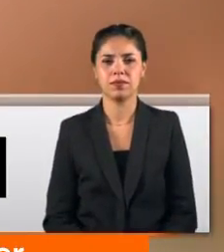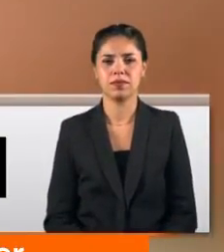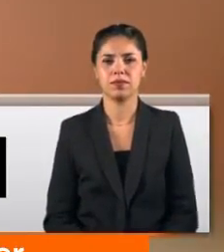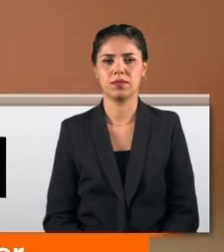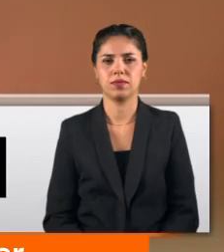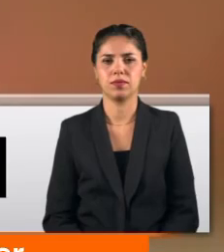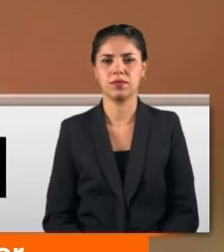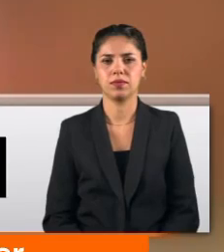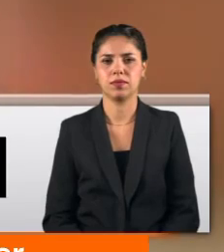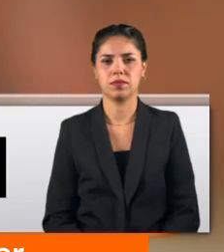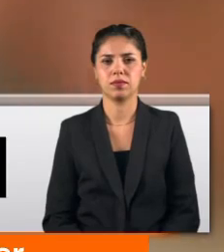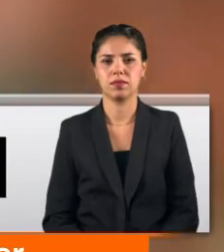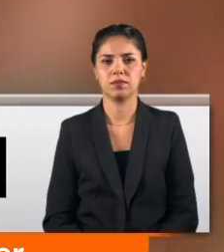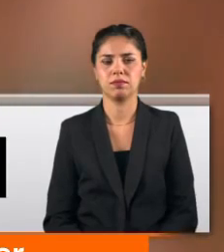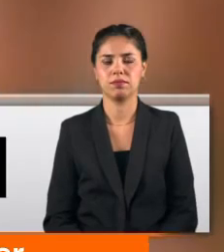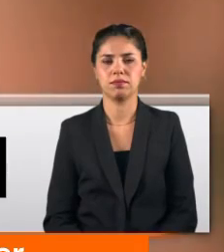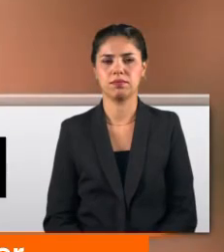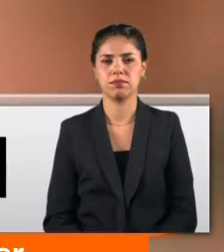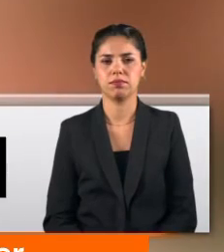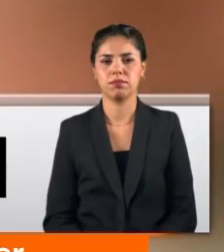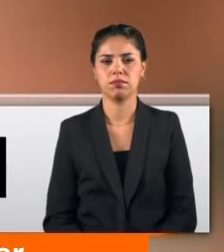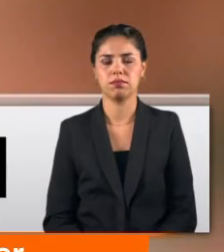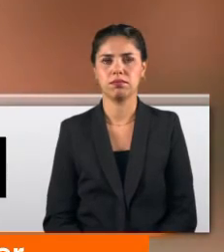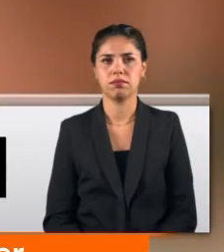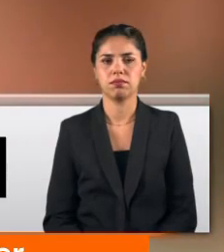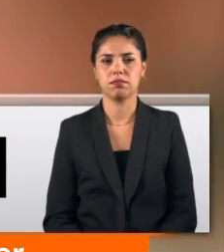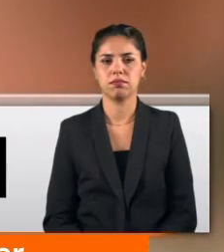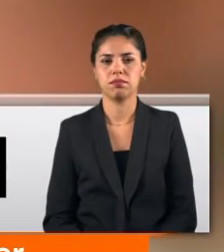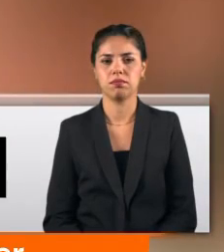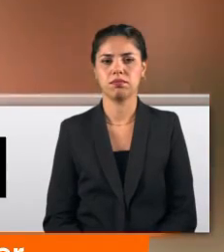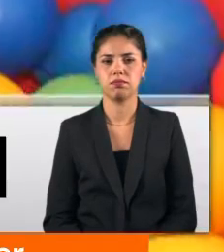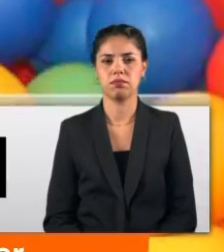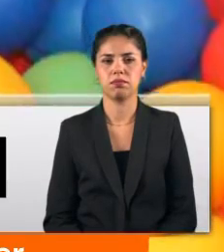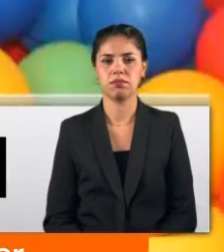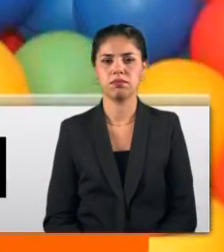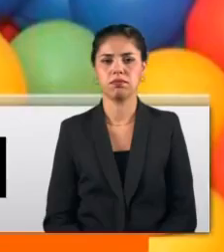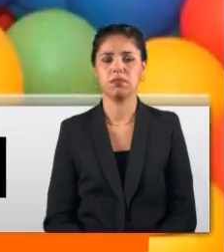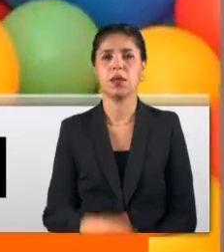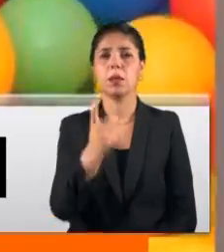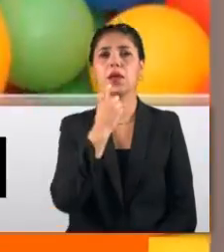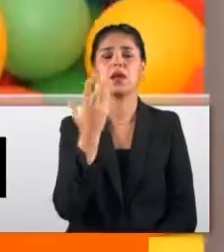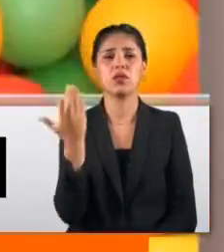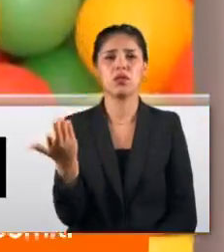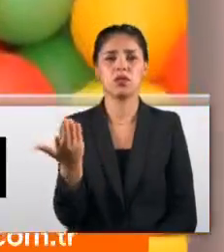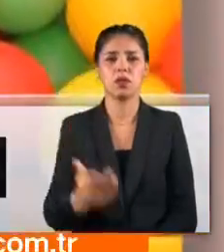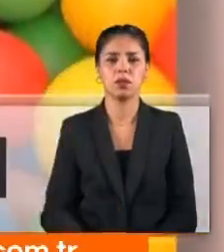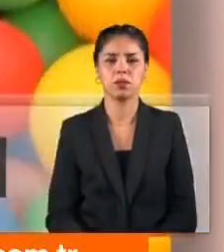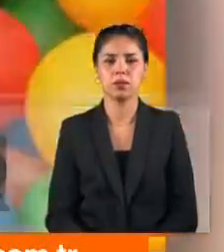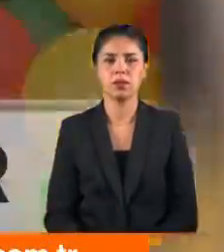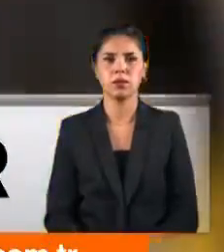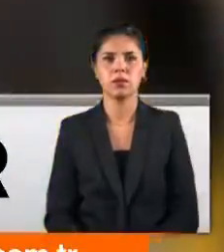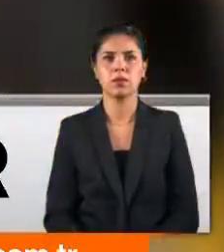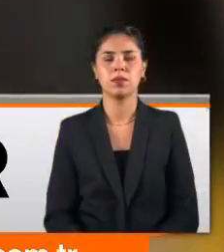önce kansere yakalandı, kan kanseri. Ve çok agresif bir türden. Daha 1 yaşında. Bugüne kadar